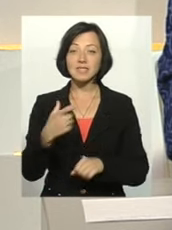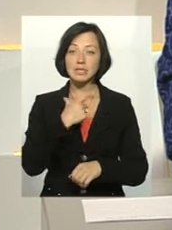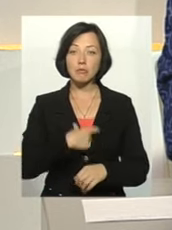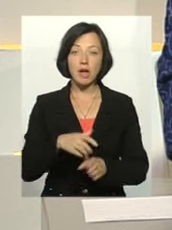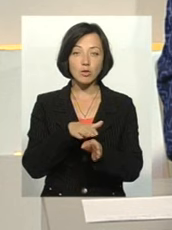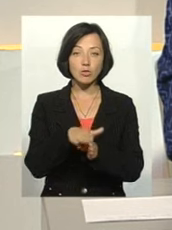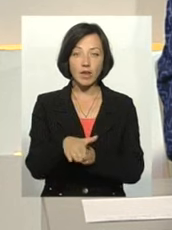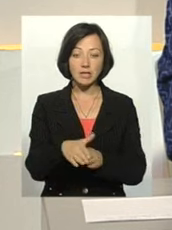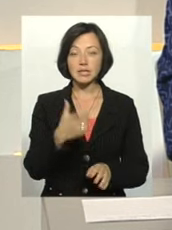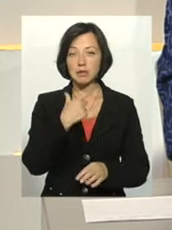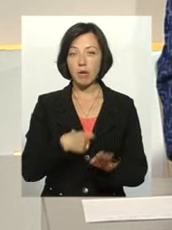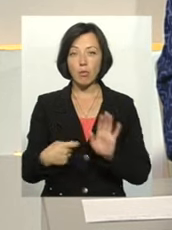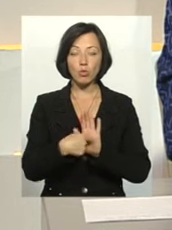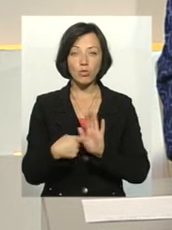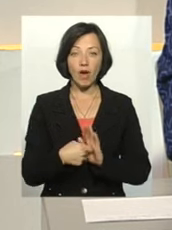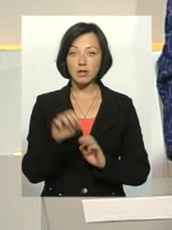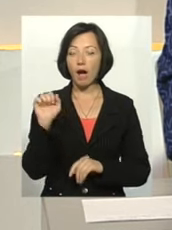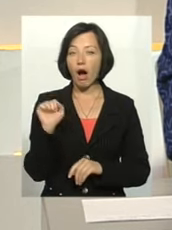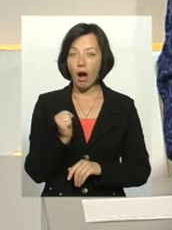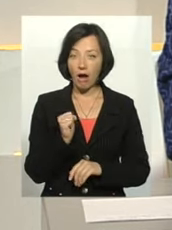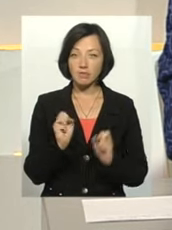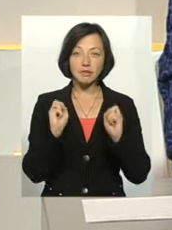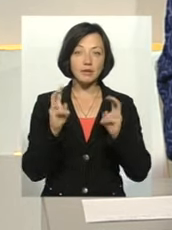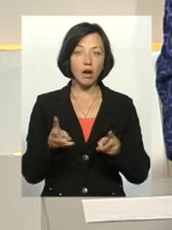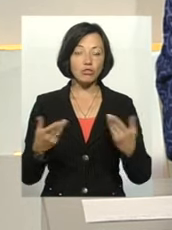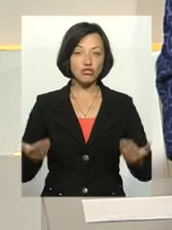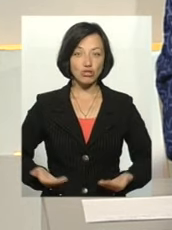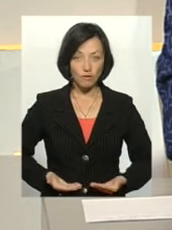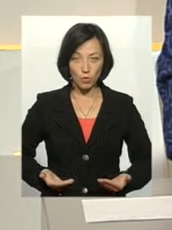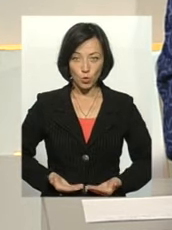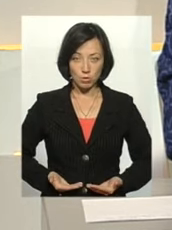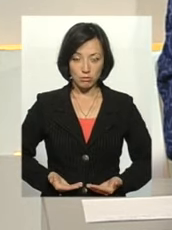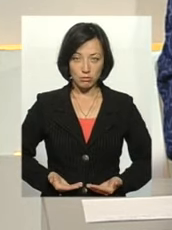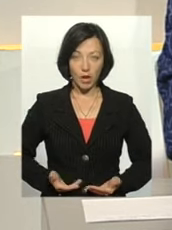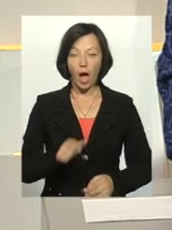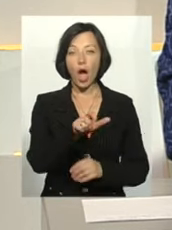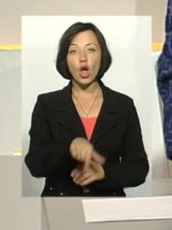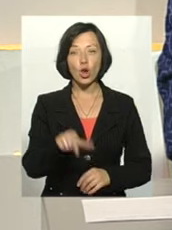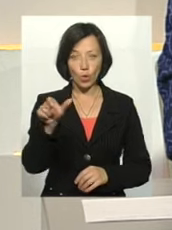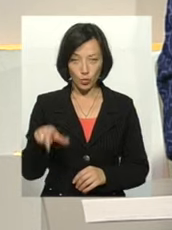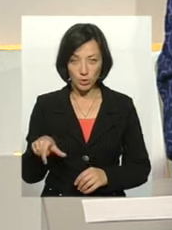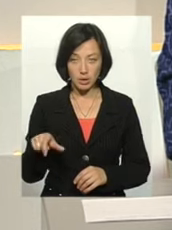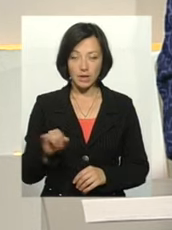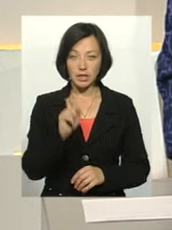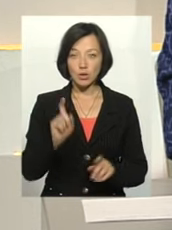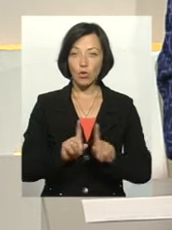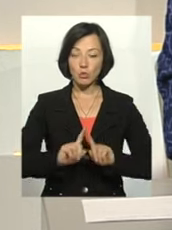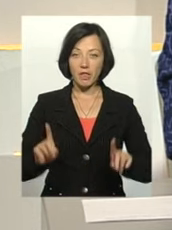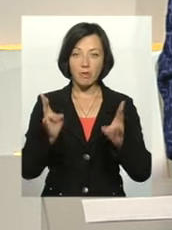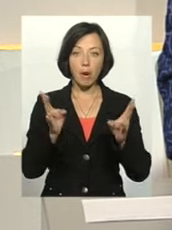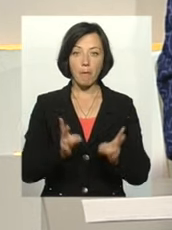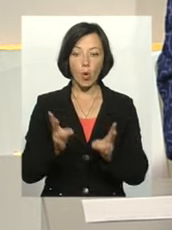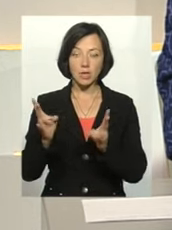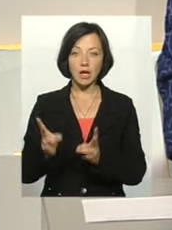реалізувати, себе прогодувати. А як живуть люди із особливими